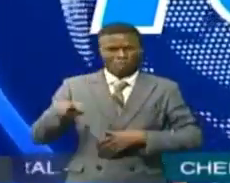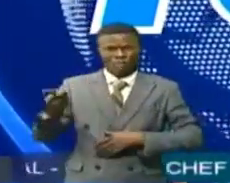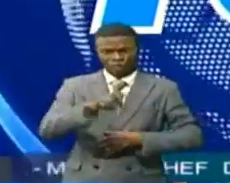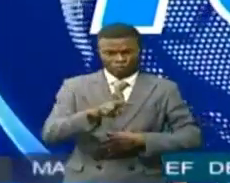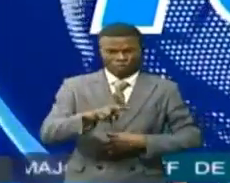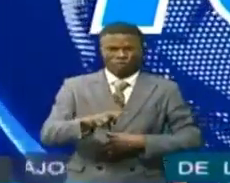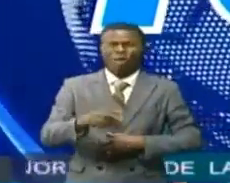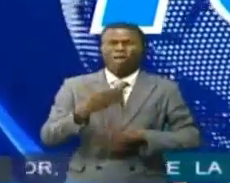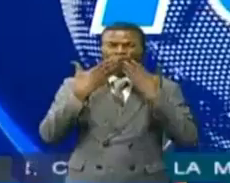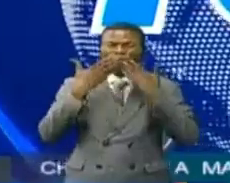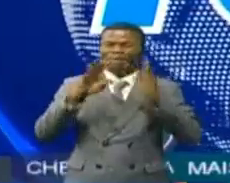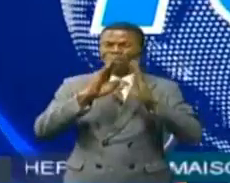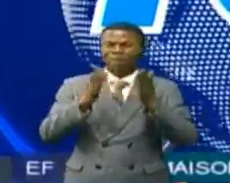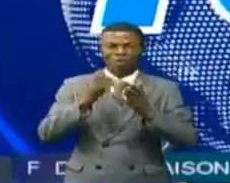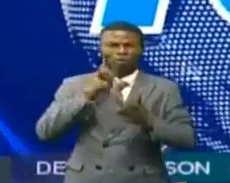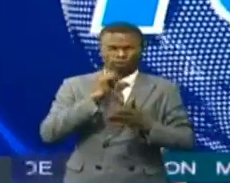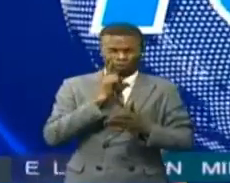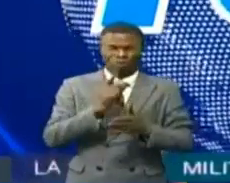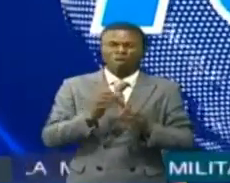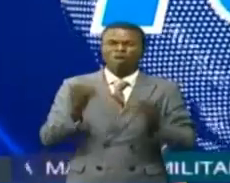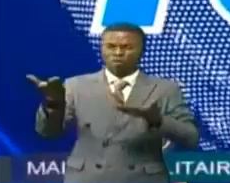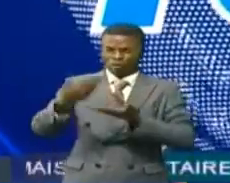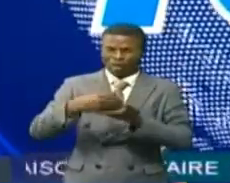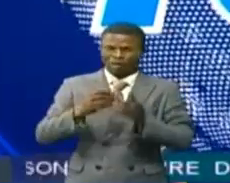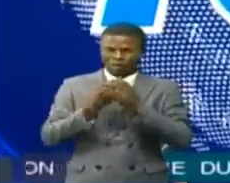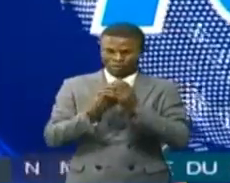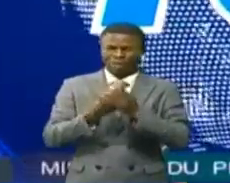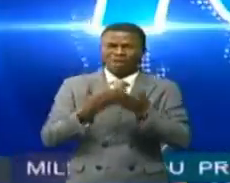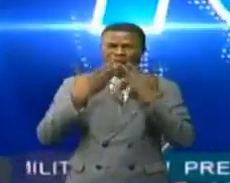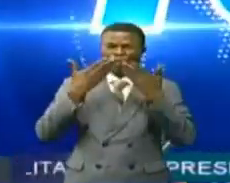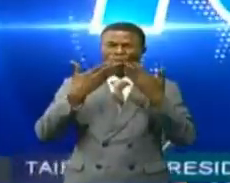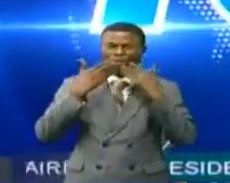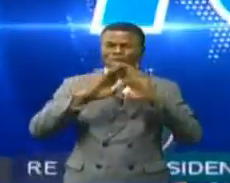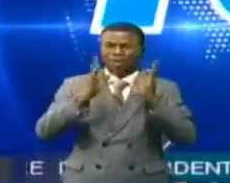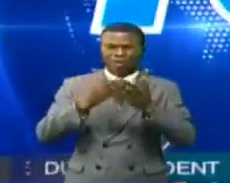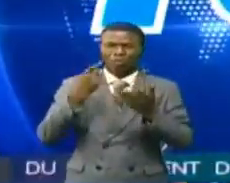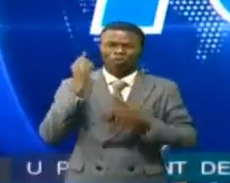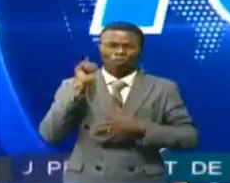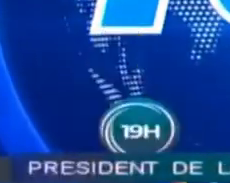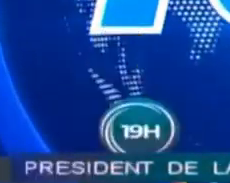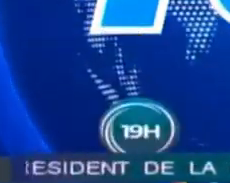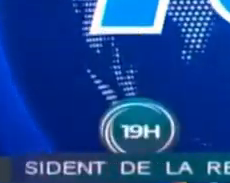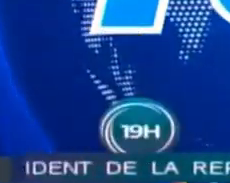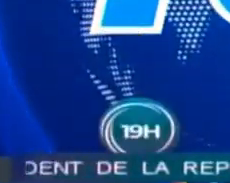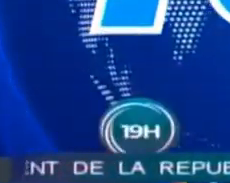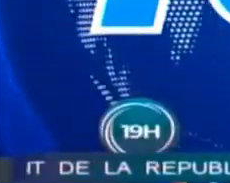Michel Moukoui. Je vous remercie de votre sympathique attention. Bonsoir chez vous et à la prochaine.